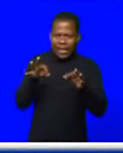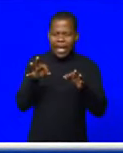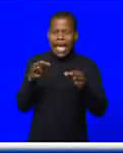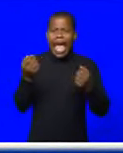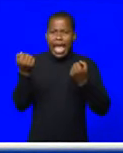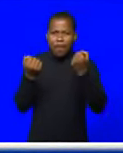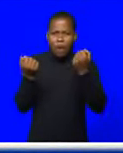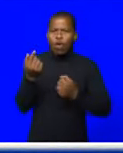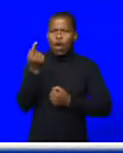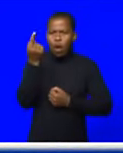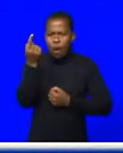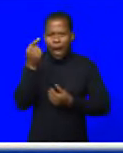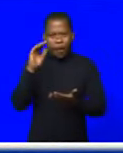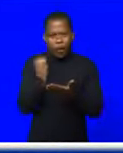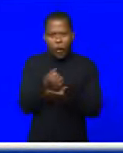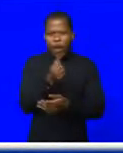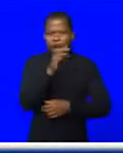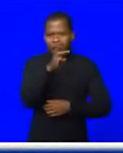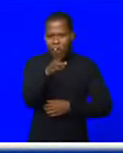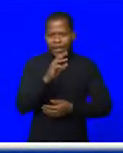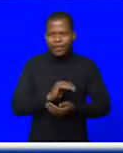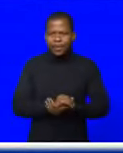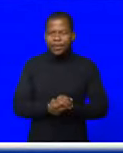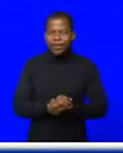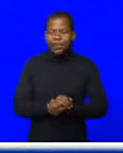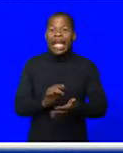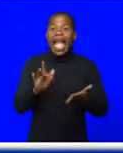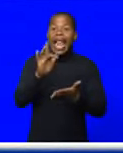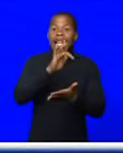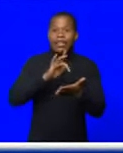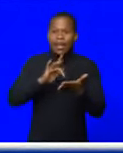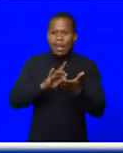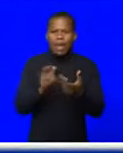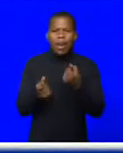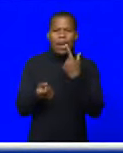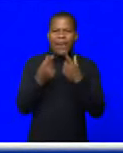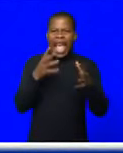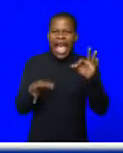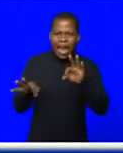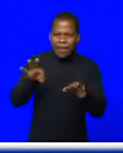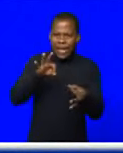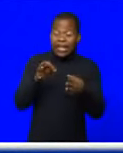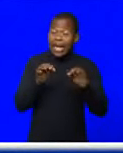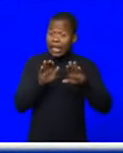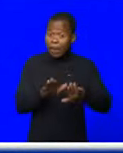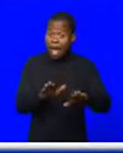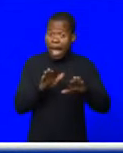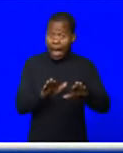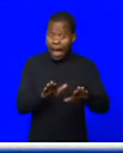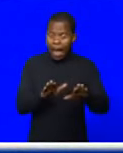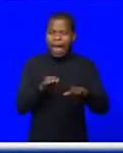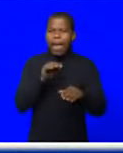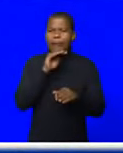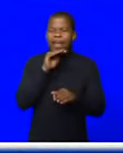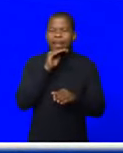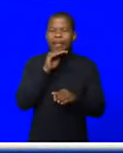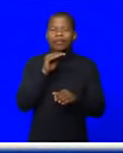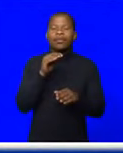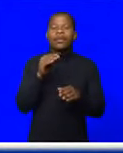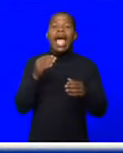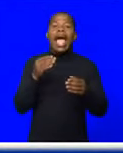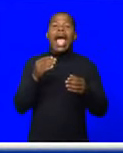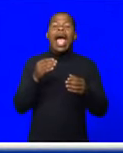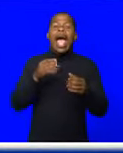double cap batokhona konke umsebenzi wabo. I central medical stores lekungiyona yona la sibeka khona imithi bese siyahambisa itawuthola ema